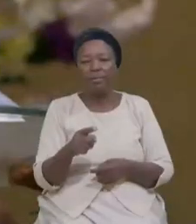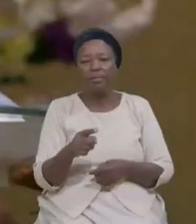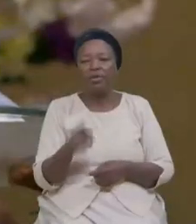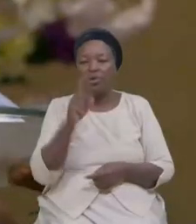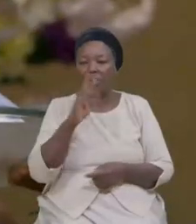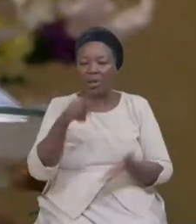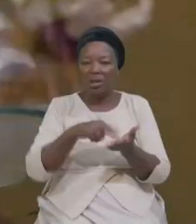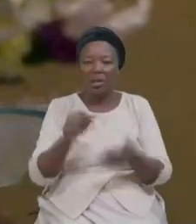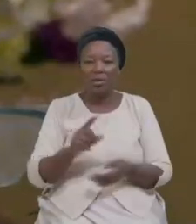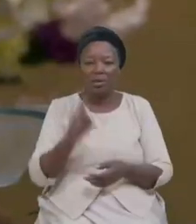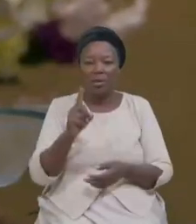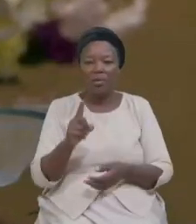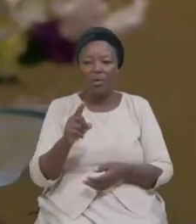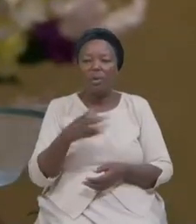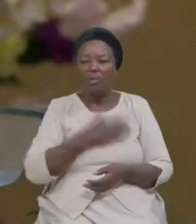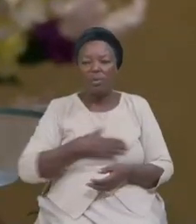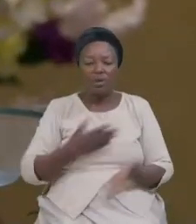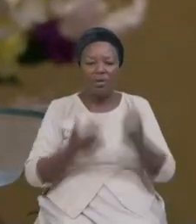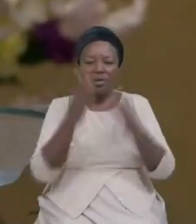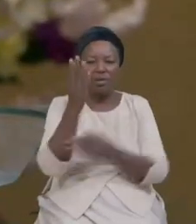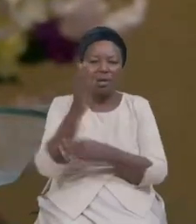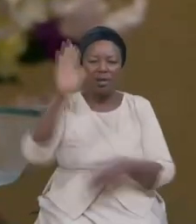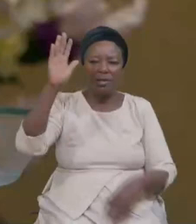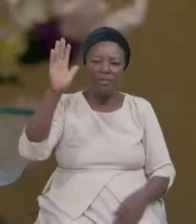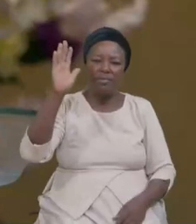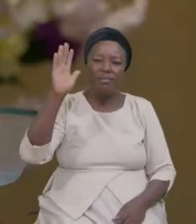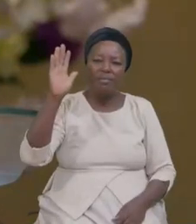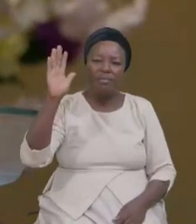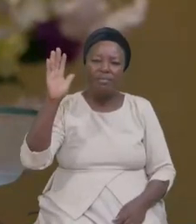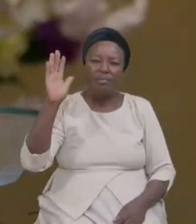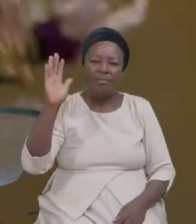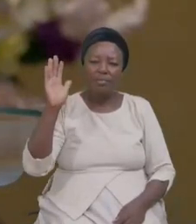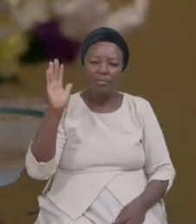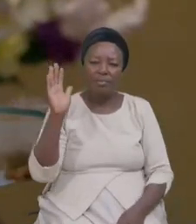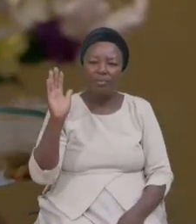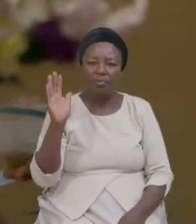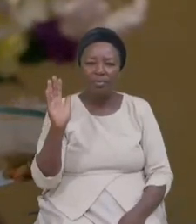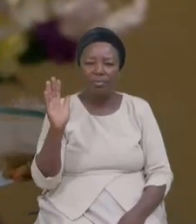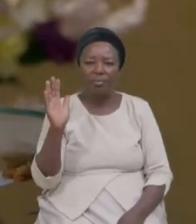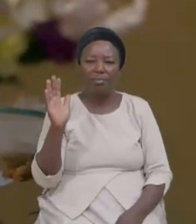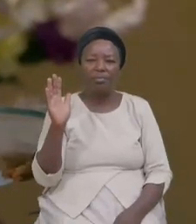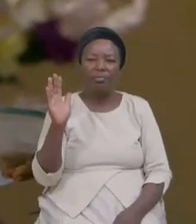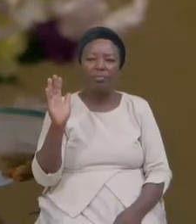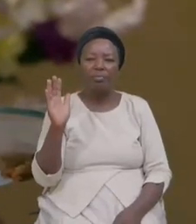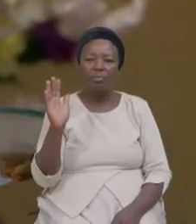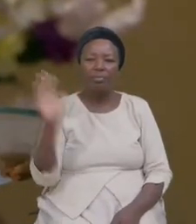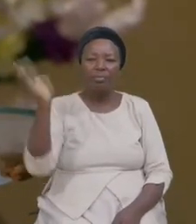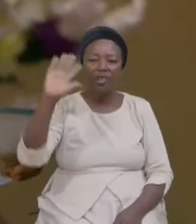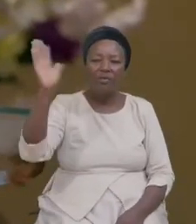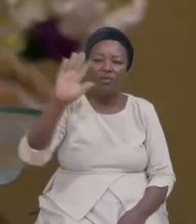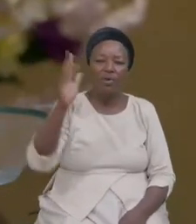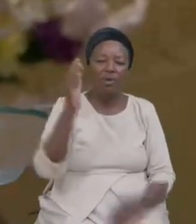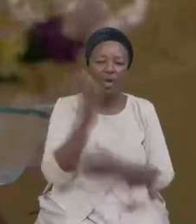N'importe où vous êtes, dans les nations, dans les églises locales, sur un champ de croisade en plein